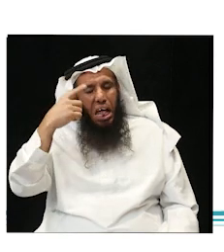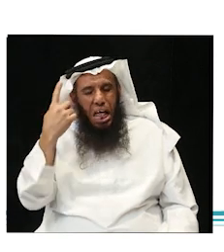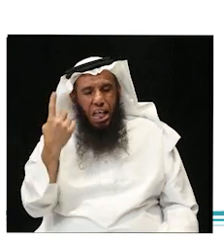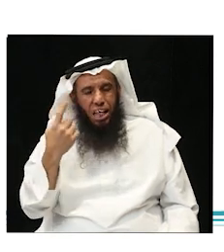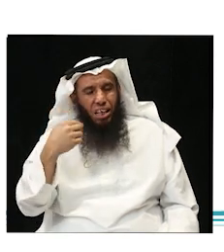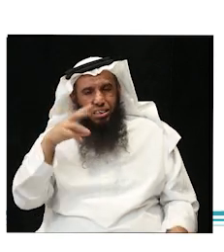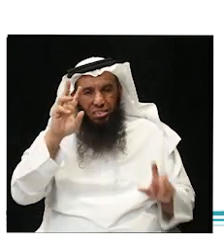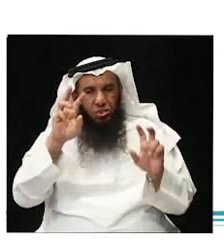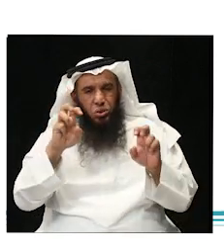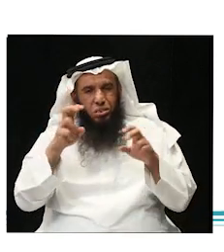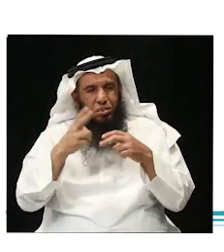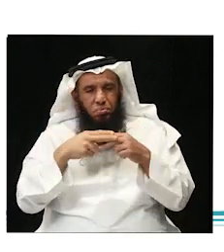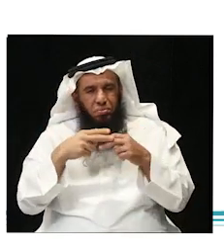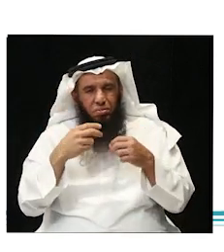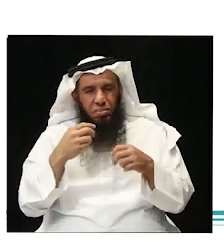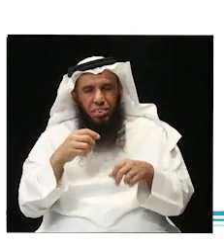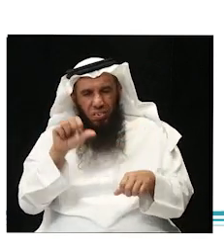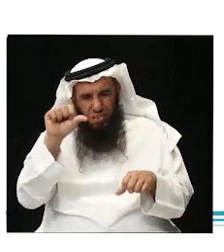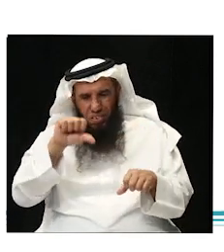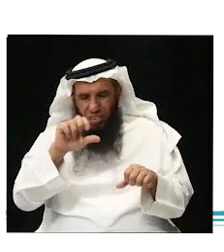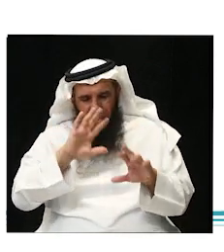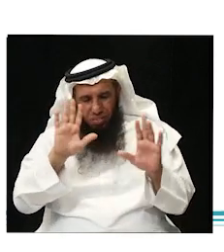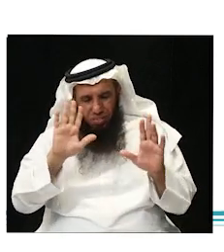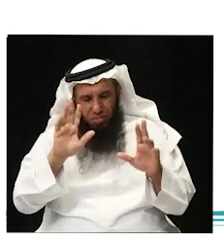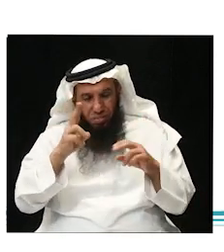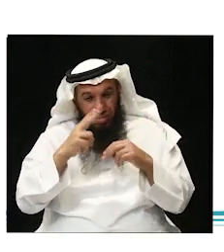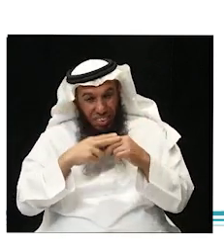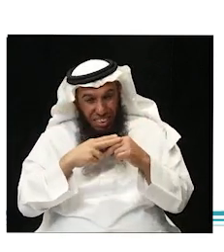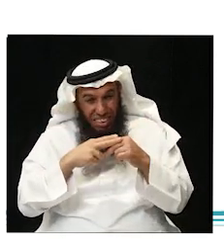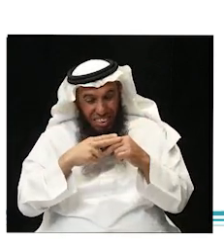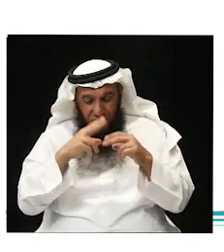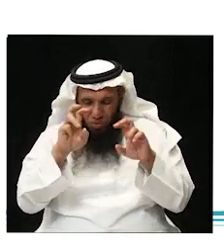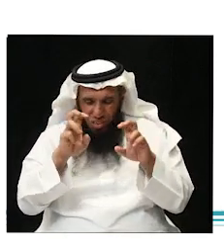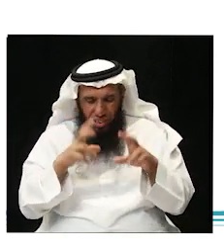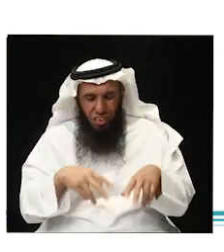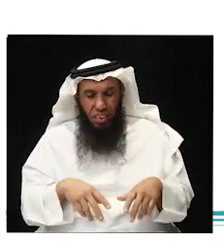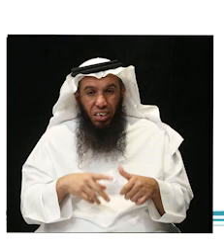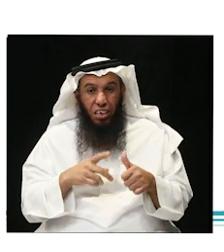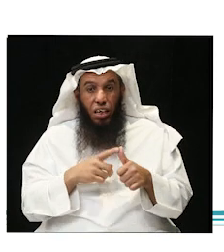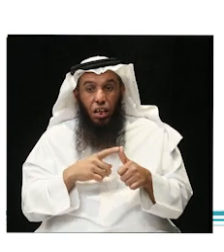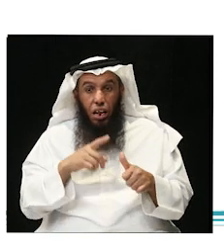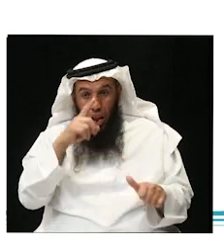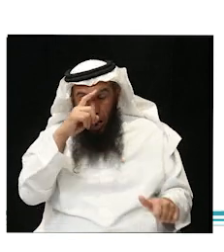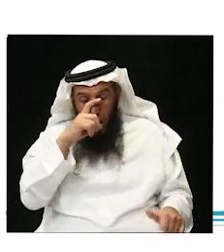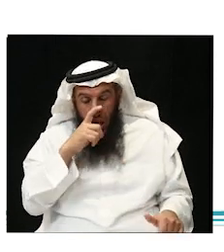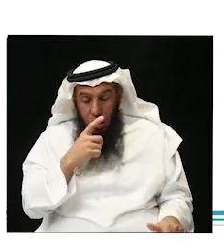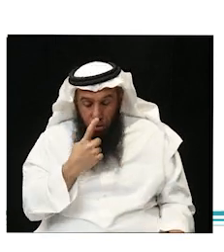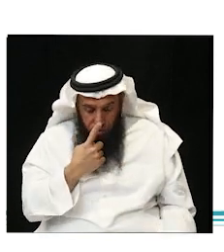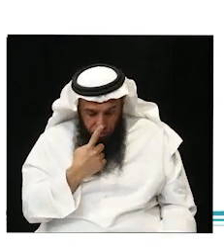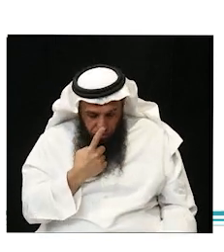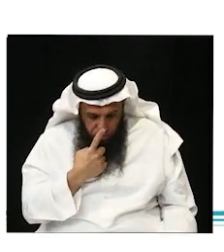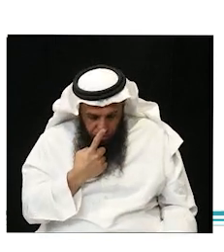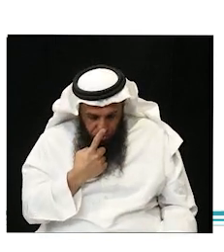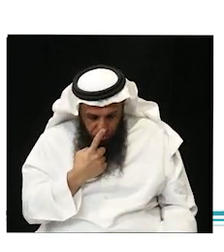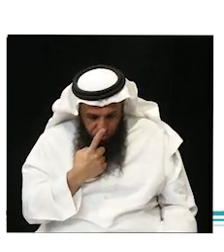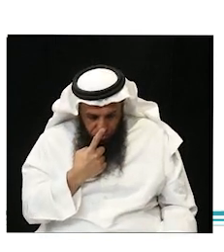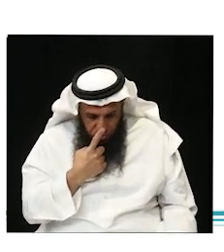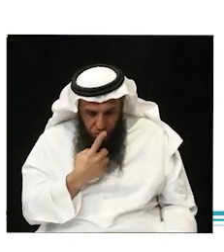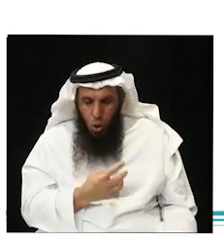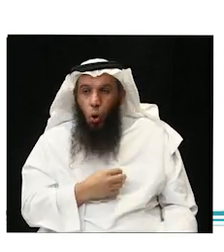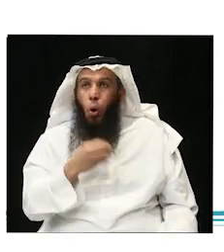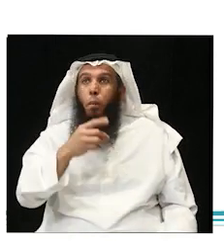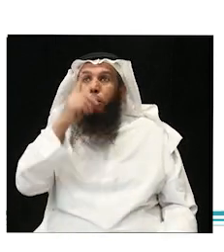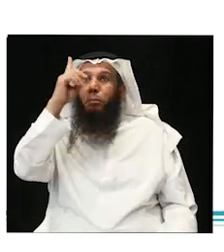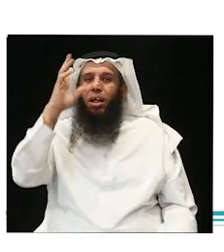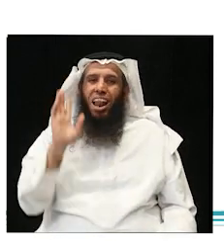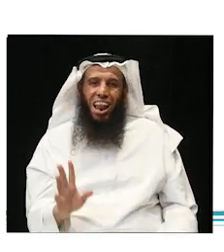فيجب أن يعبد الله تعالى مع محبته. طيب وش الثاني؟ هو الخوف منه سبحانه وتعالى، الخوف الذي لا